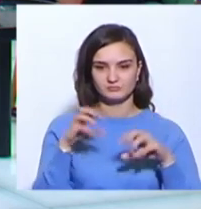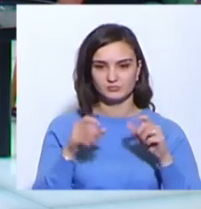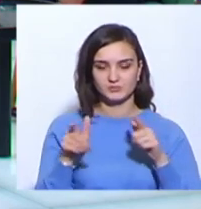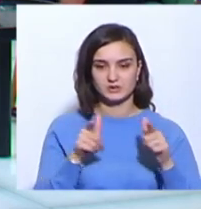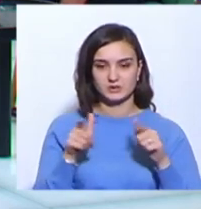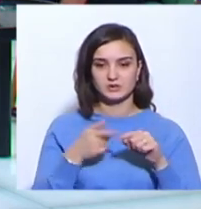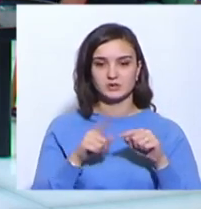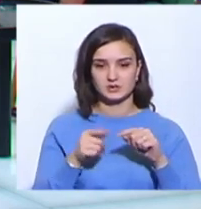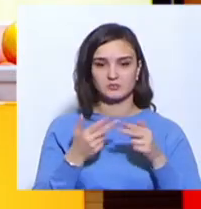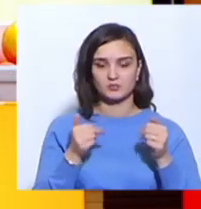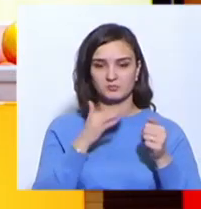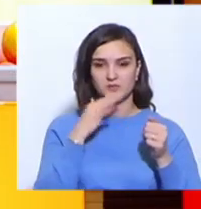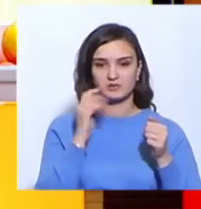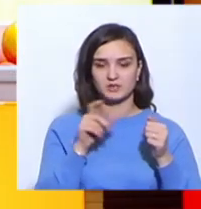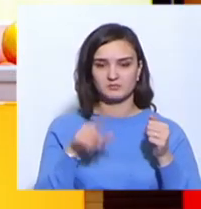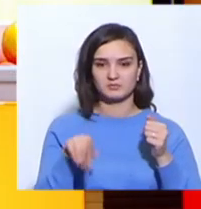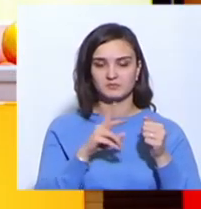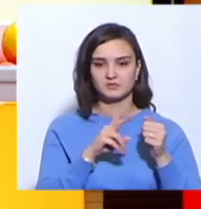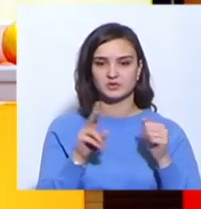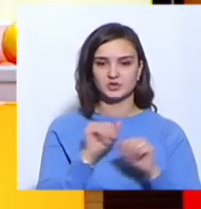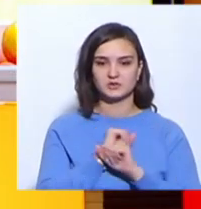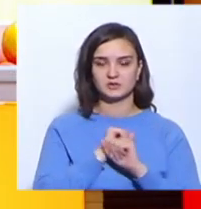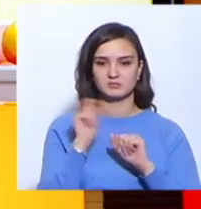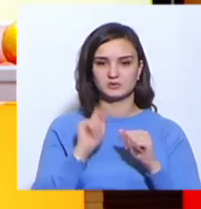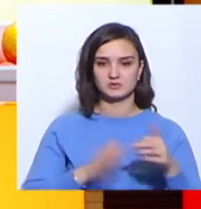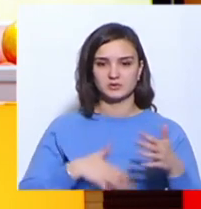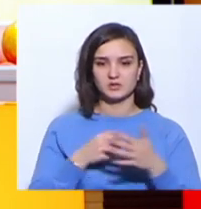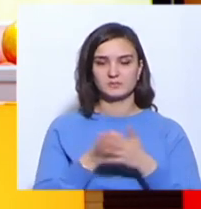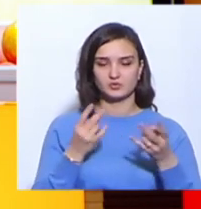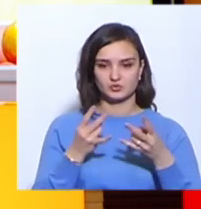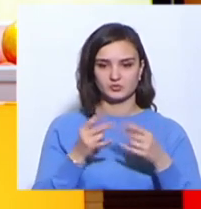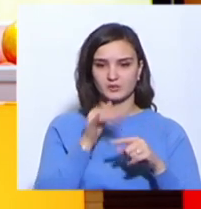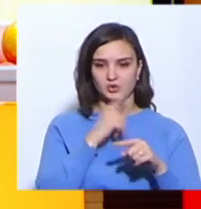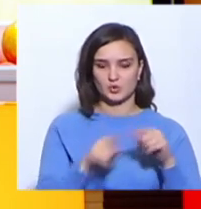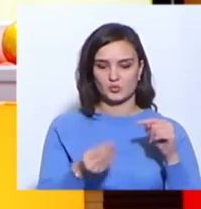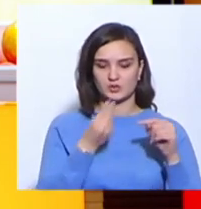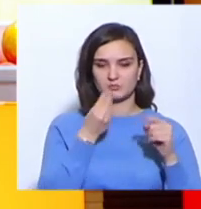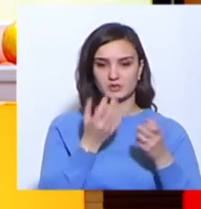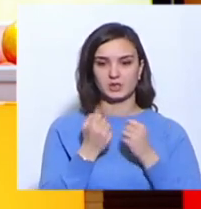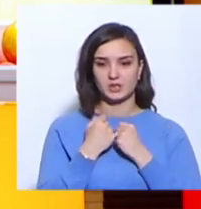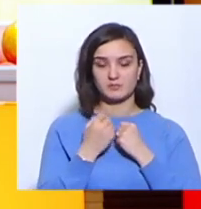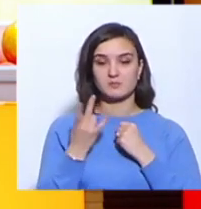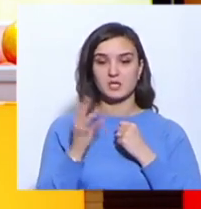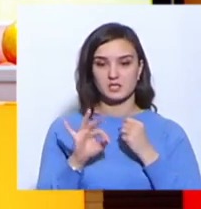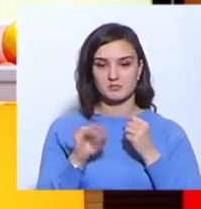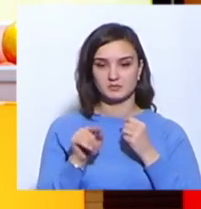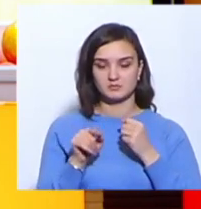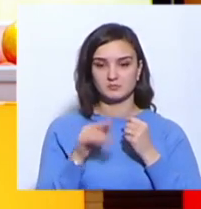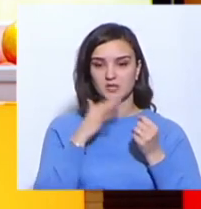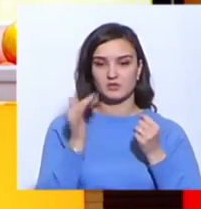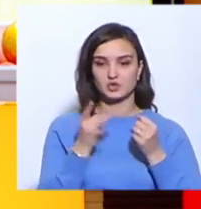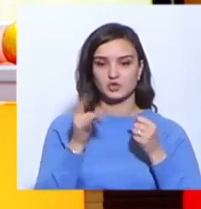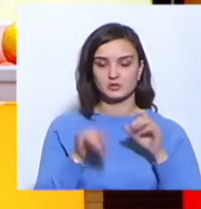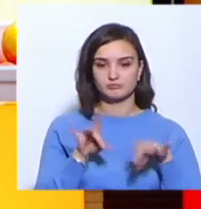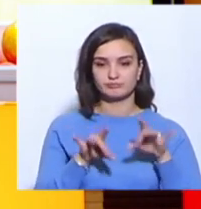უნდა, პრაქტიკულია, იმიტომ რომ ბევრი ადამიანი, ვისაც შესონებაზე დანაყრება ჭირდება, ერთდროულად მიიღებს საკვების ულუფას. მაგრამ